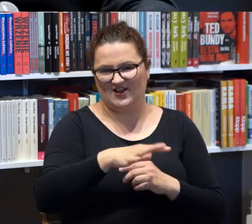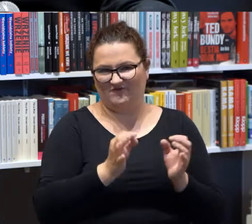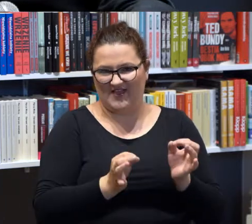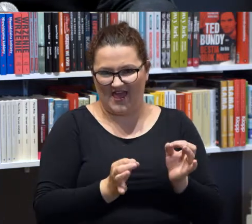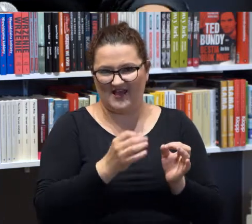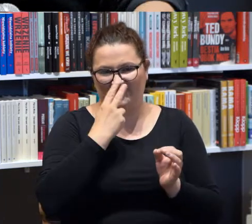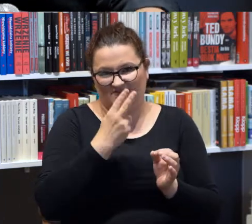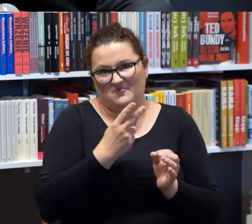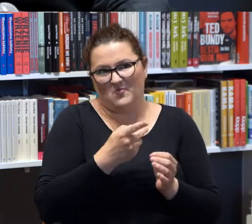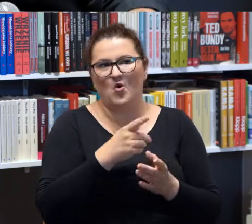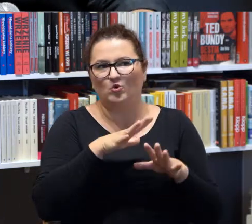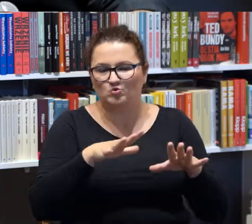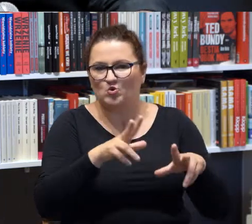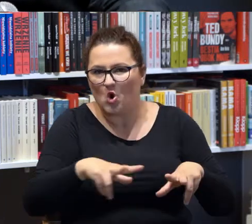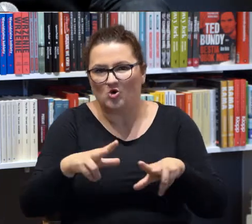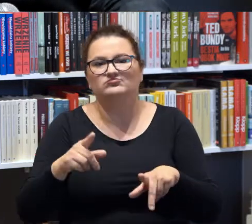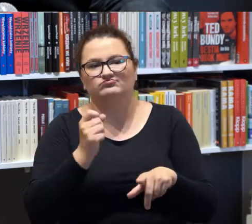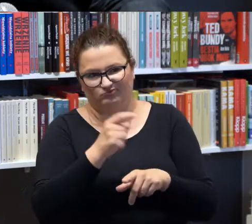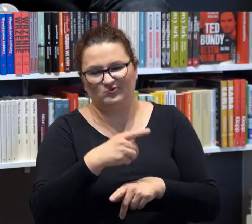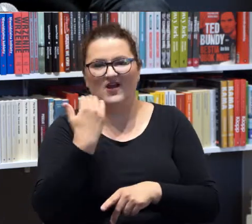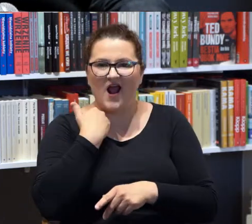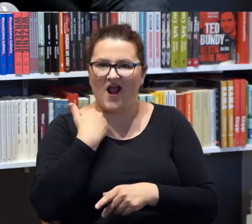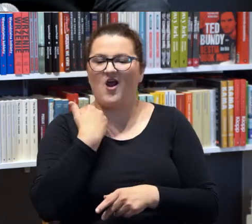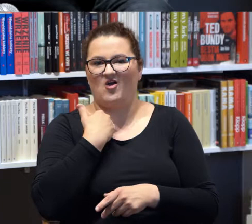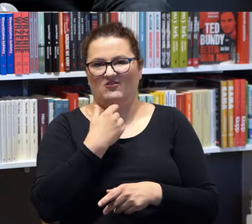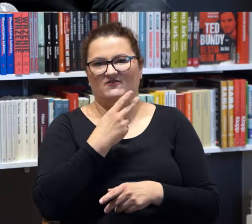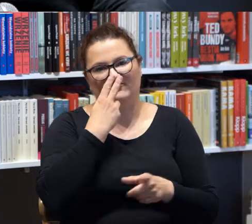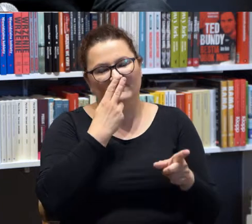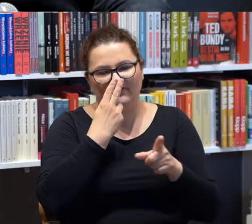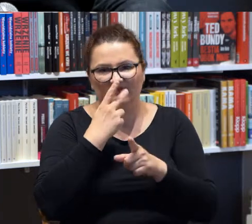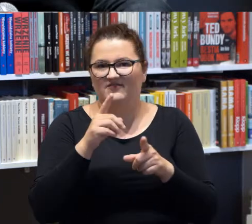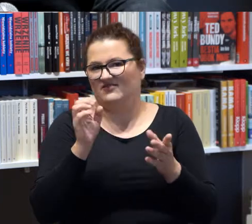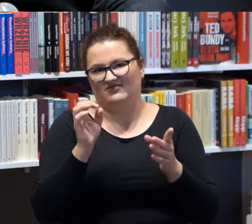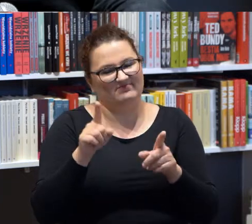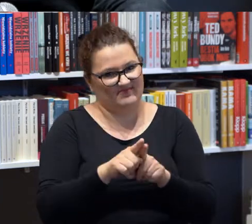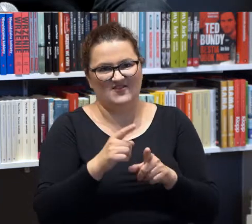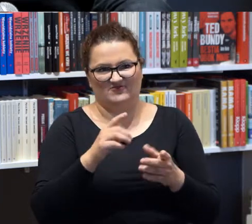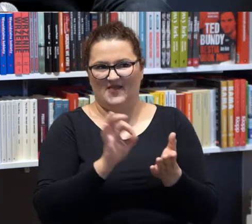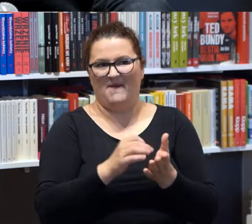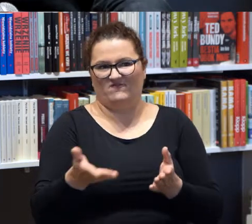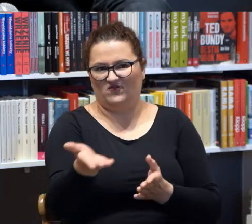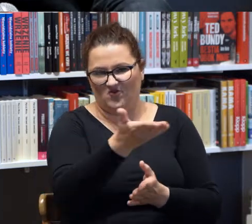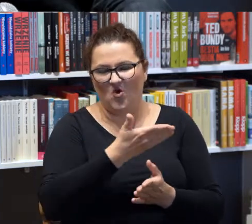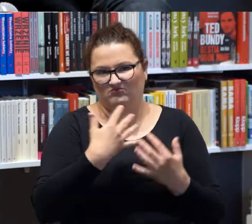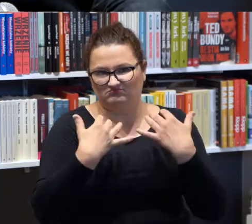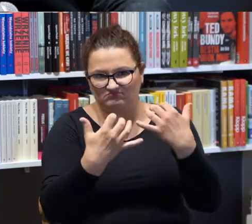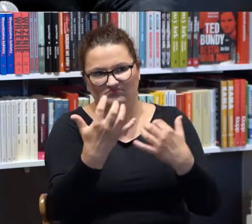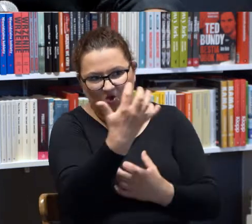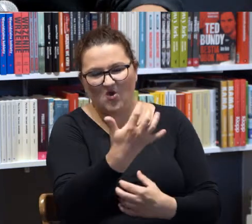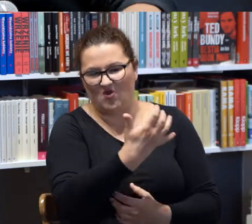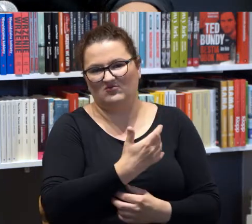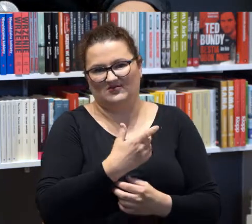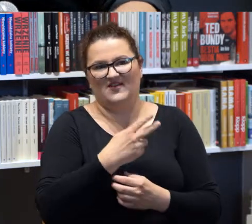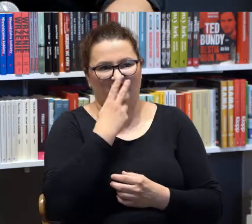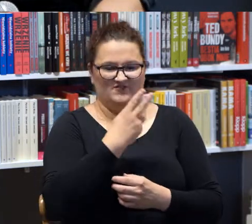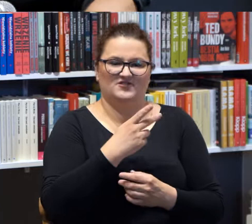doświadczenie znane wielu osobom. Strzelam, że na publiczności też znajdą się osoby, które mają ze sobą takie doświadczenie, nawet nie jako